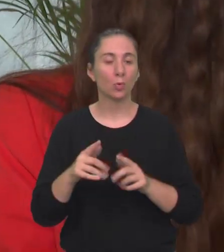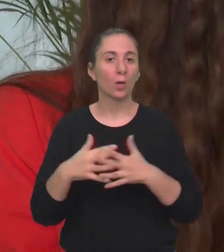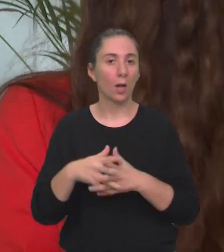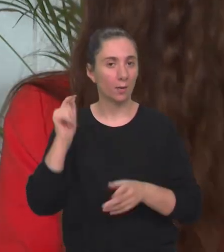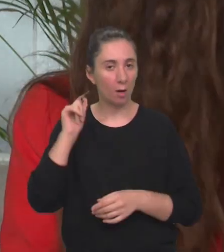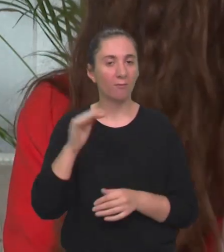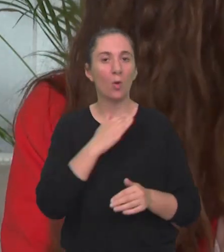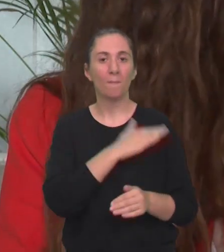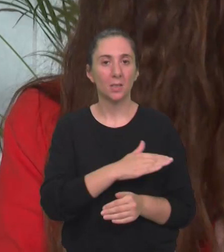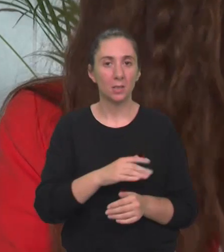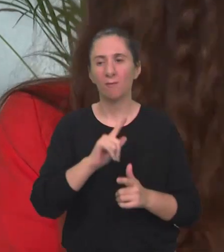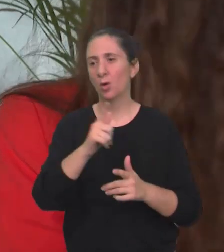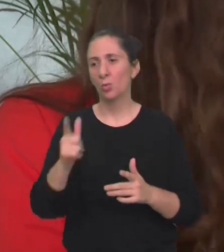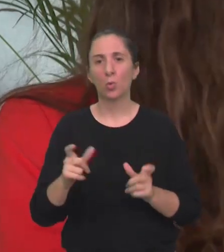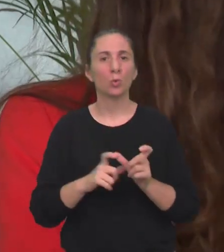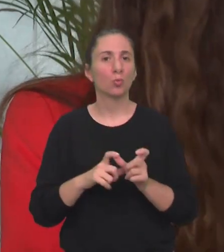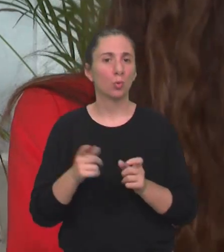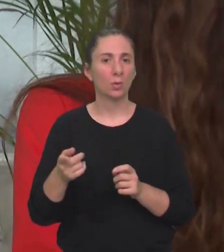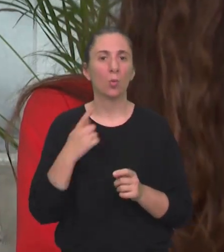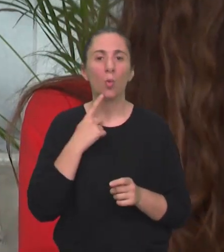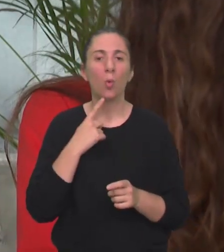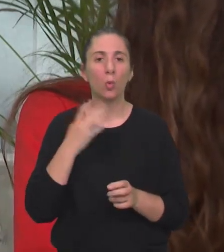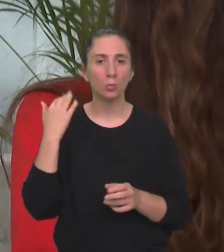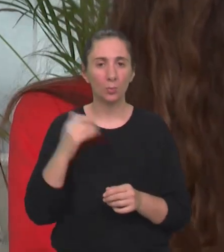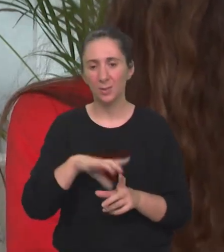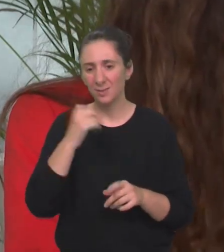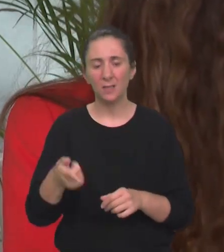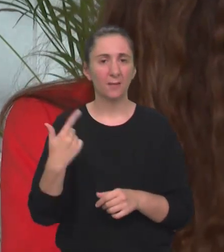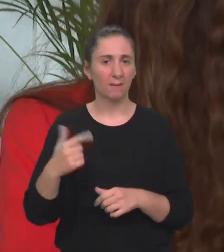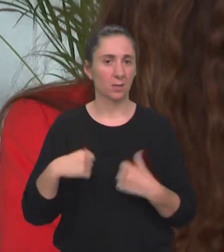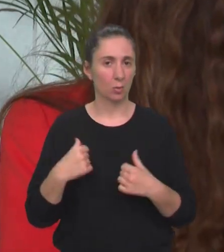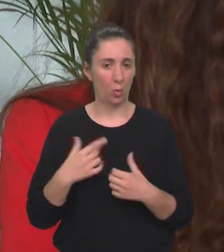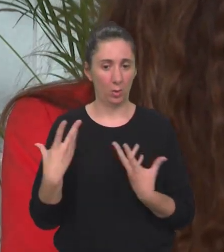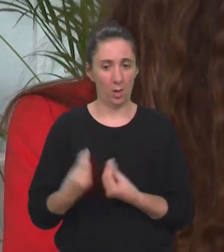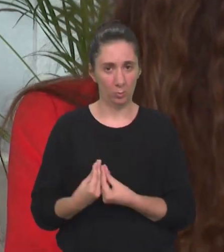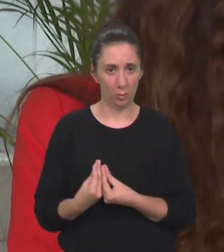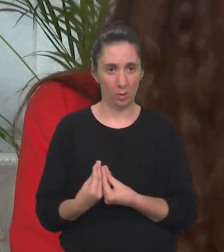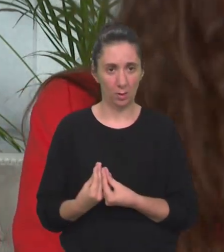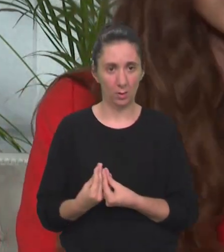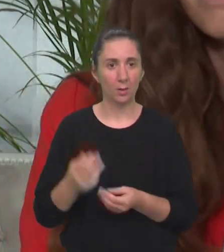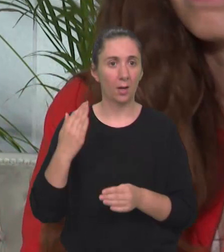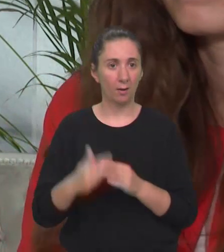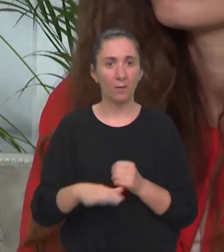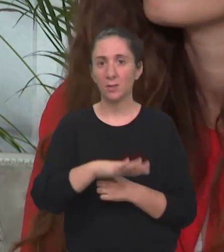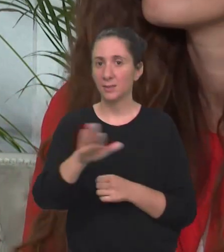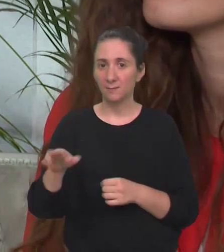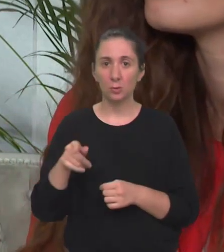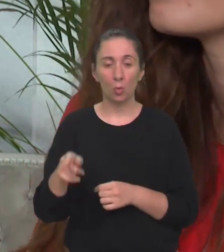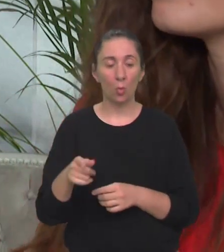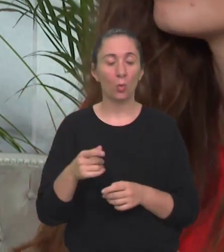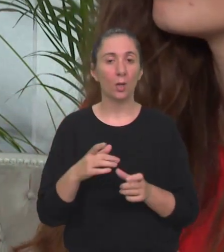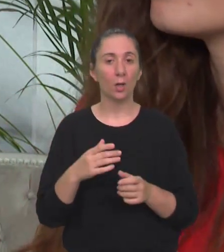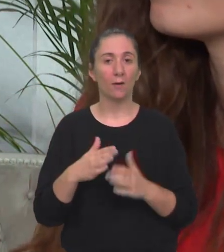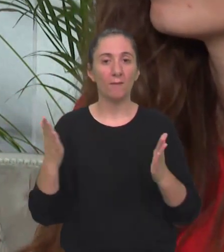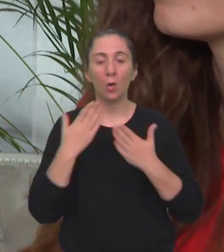grad Karlovac, ministarstva i ostali suradnici, dionici koji su bili svih ovih 20 godina uz nas, jer na kraju krajeva svi su i oni